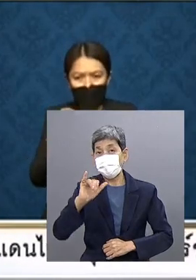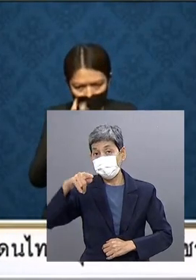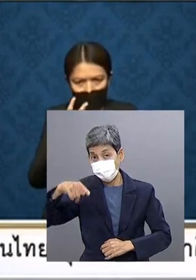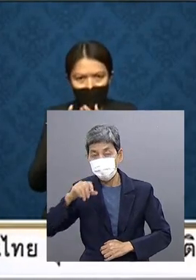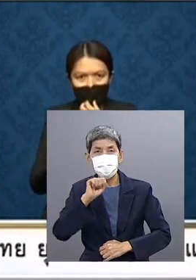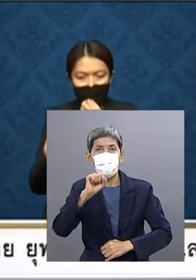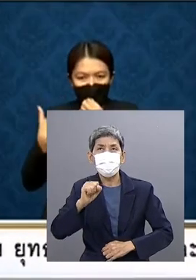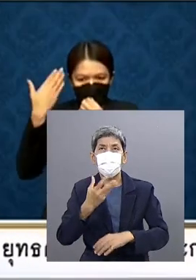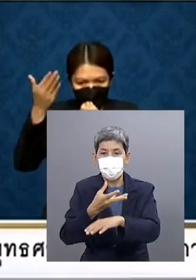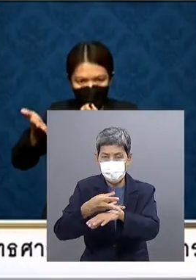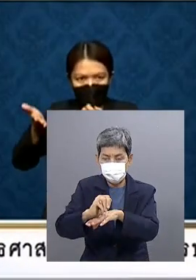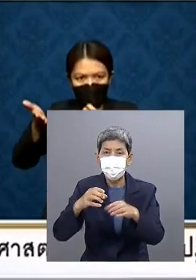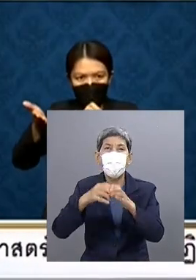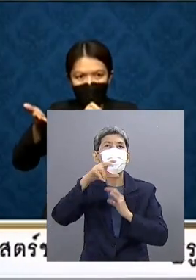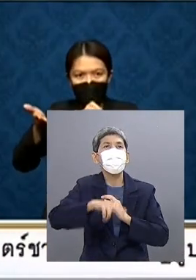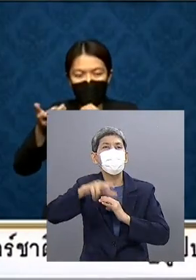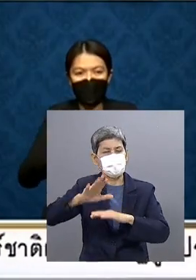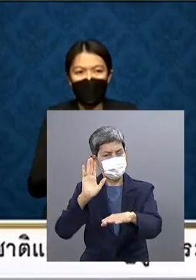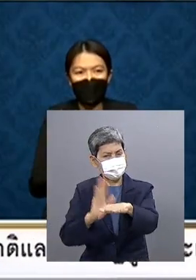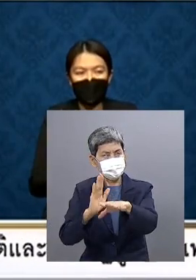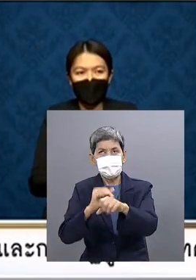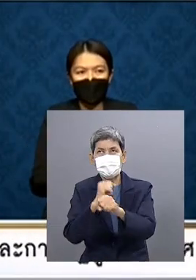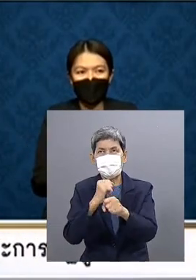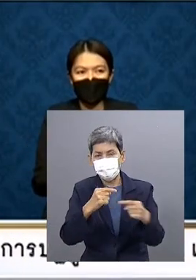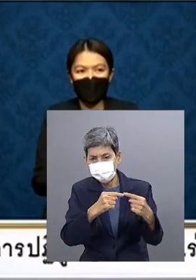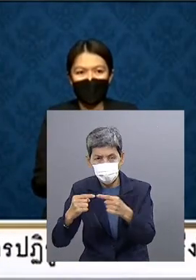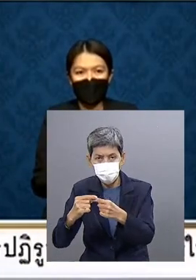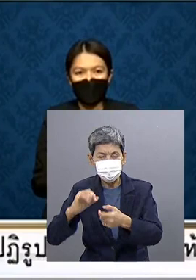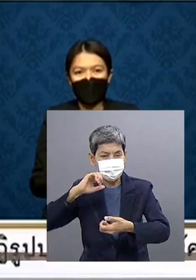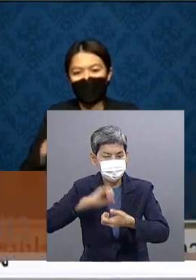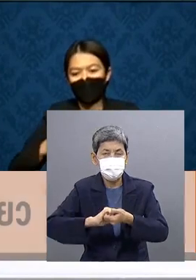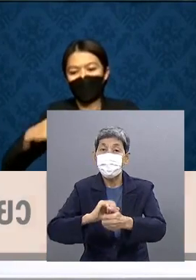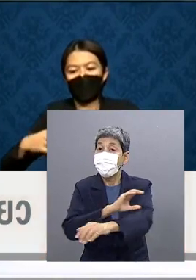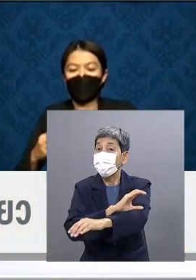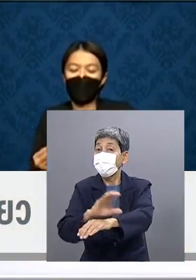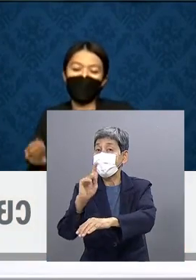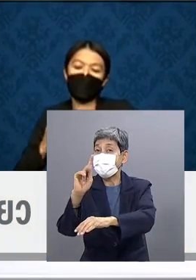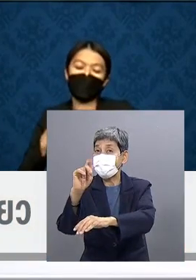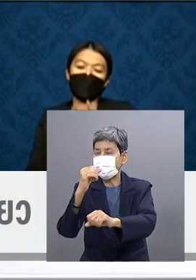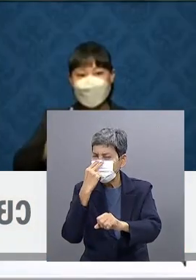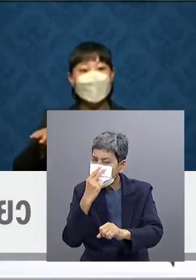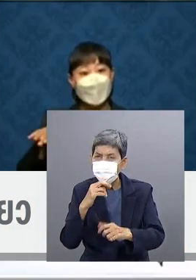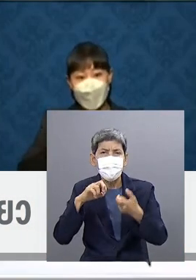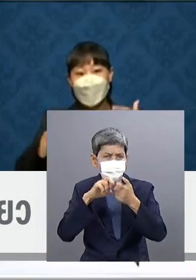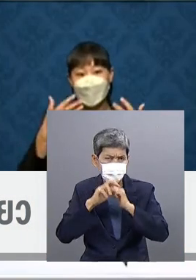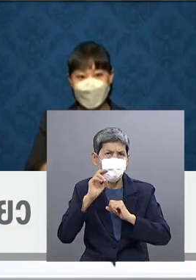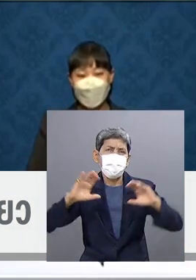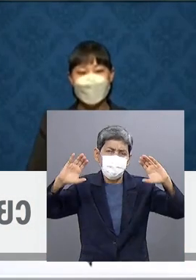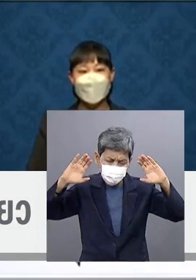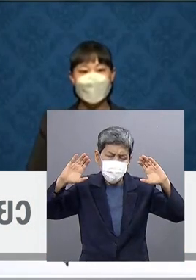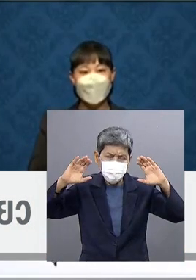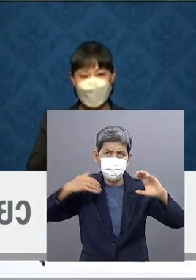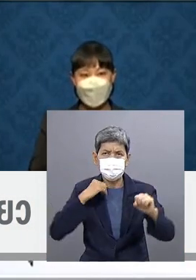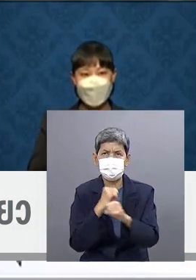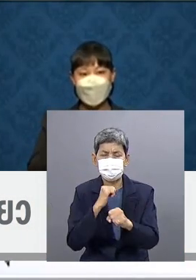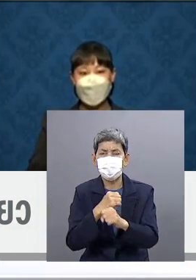สารคามพรรคเพื่อไทยท้วงติงการต่อสัญญาสัมปทานรถไฟฟ้าสายสีเขียวที่อาจจะเป็นผลเสียกับรัฐบาลและการใช้คำ